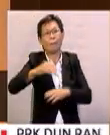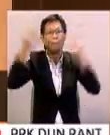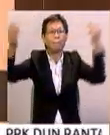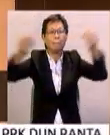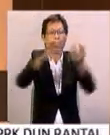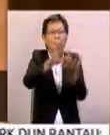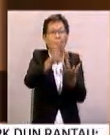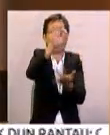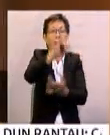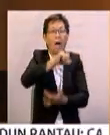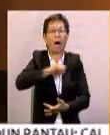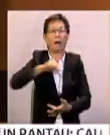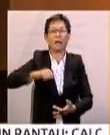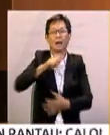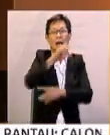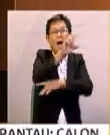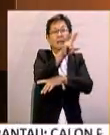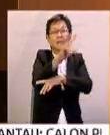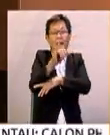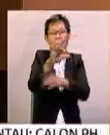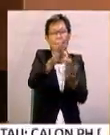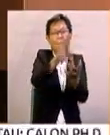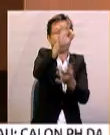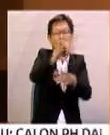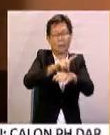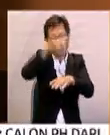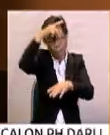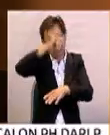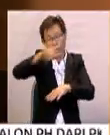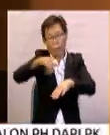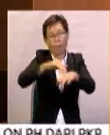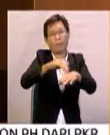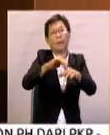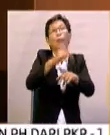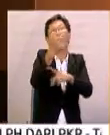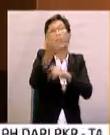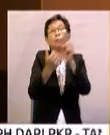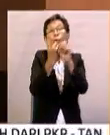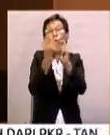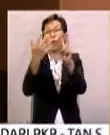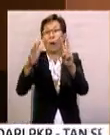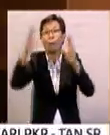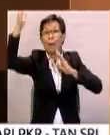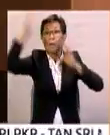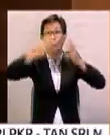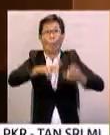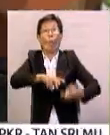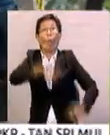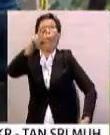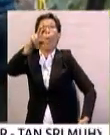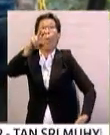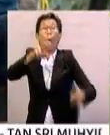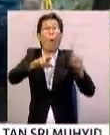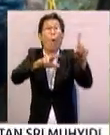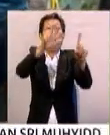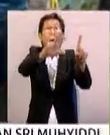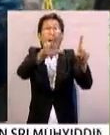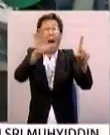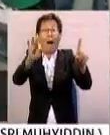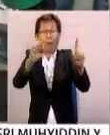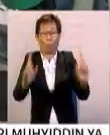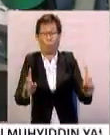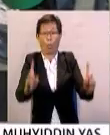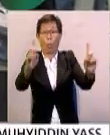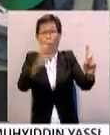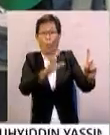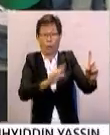majlis pelantikan ahli Suruhanjaya berkenaan di Putrajaya. Pada Mei 2015, negara dikejutkan dengan penemuan 139